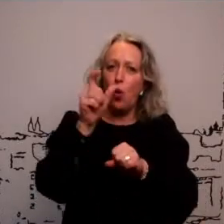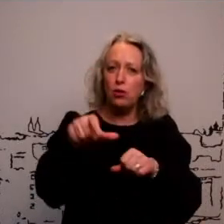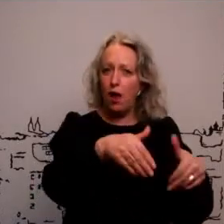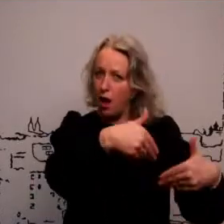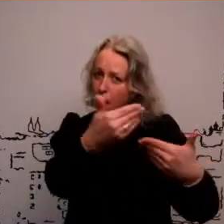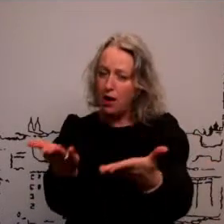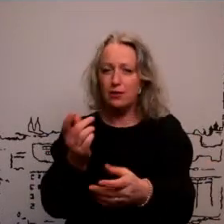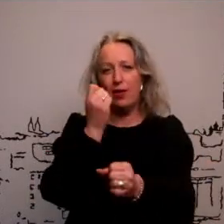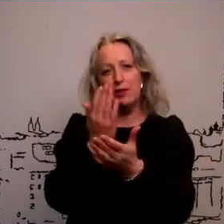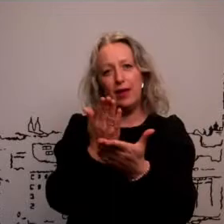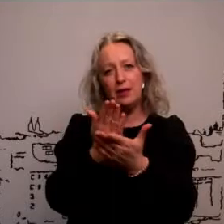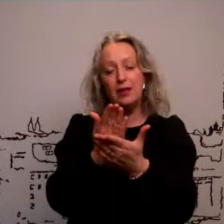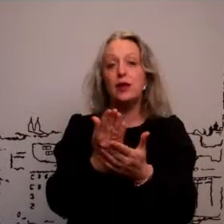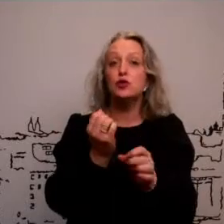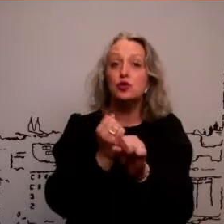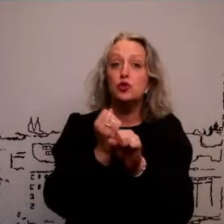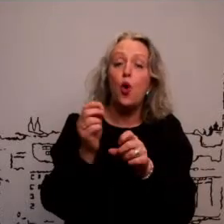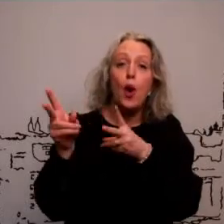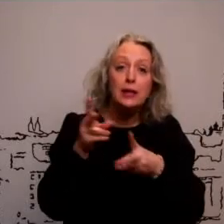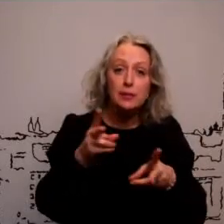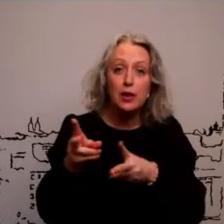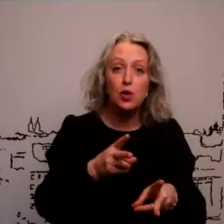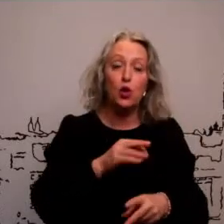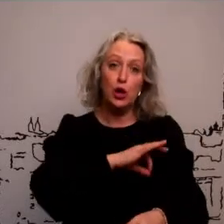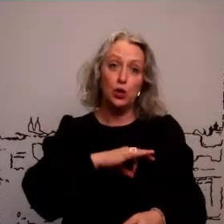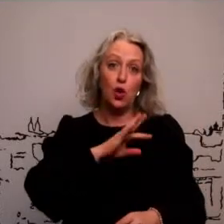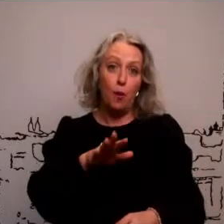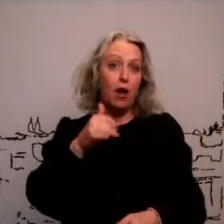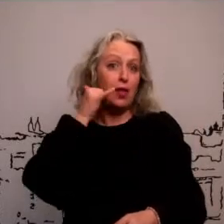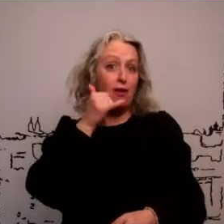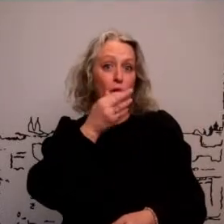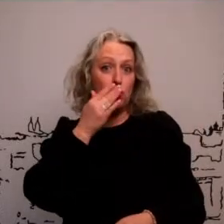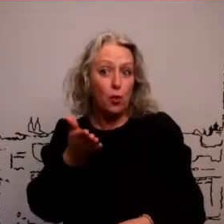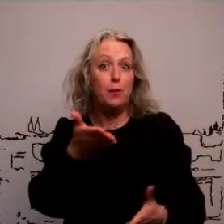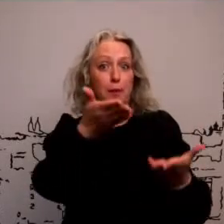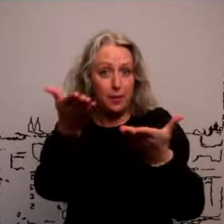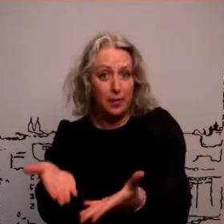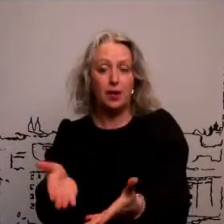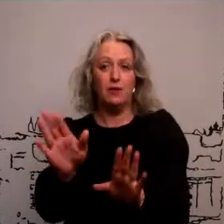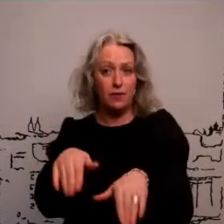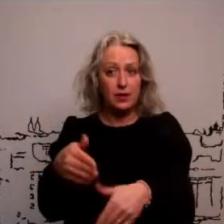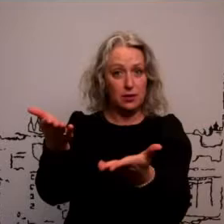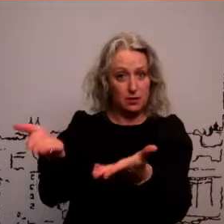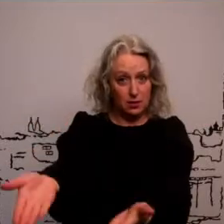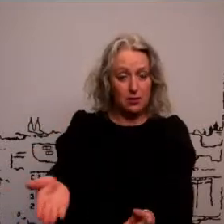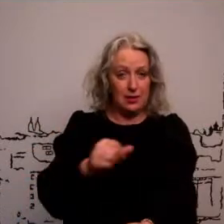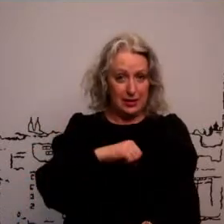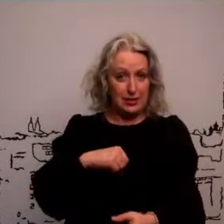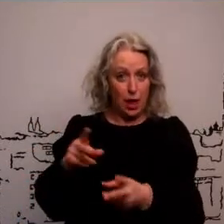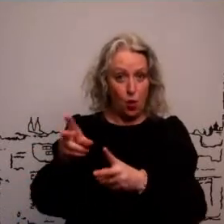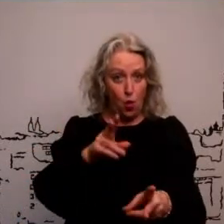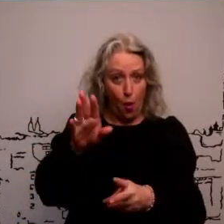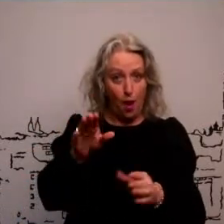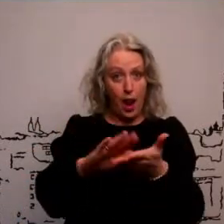no näiteks kas või tööinspektsiooni juristi numbri ja öelda, et aga sa võid ka ise kontrollida seda, mis sul täna käes on